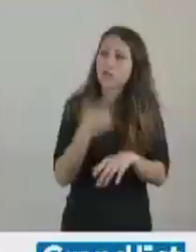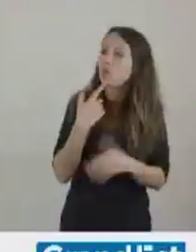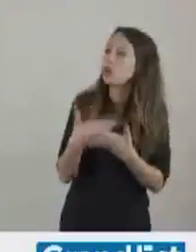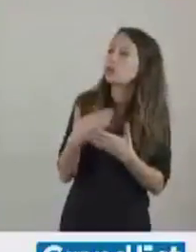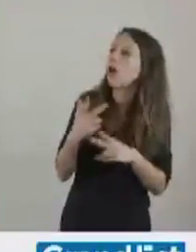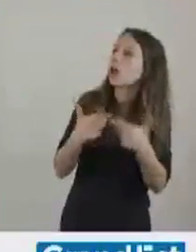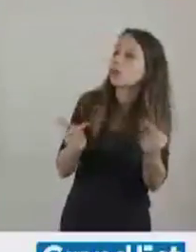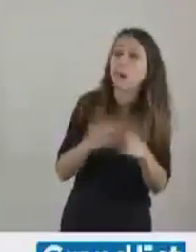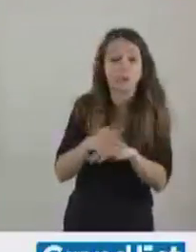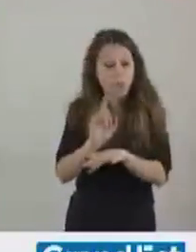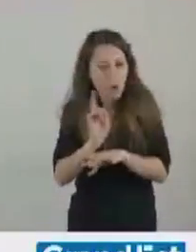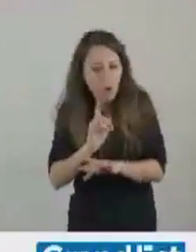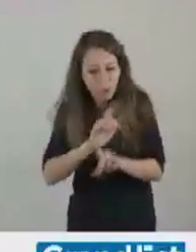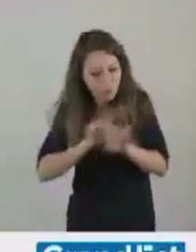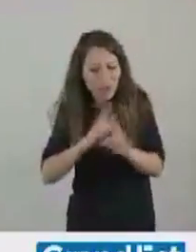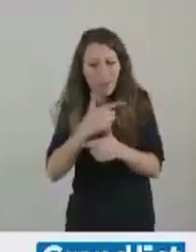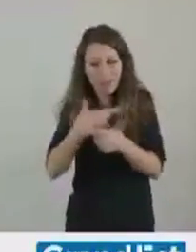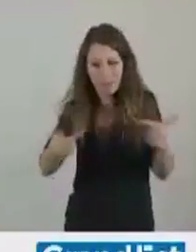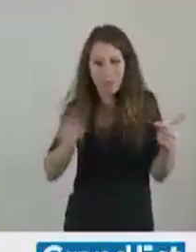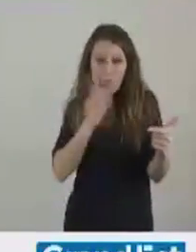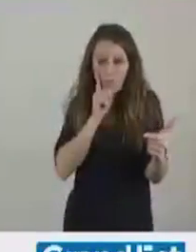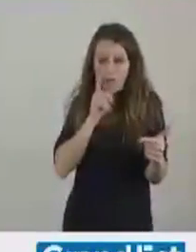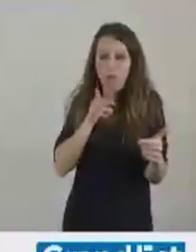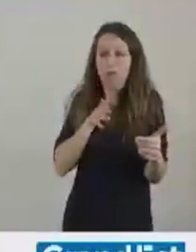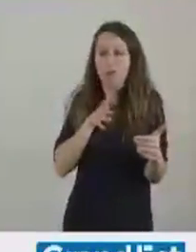de l'aménagement, parce que derrière tout cela,